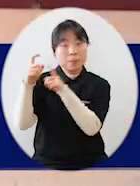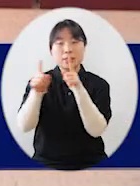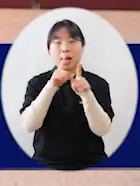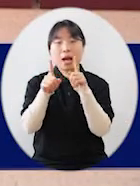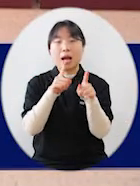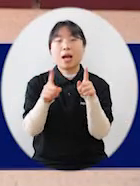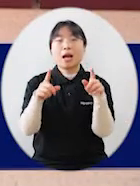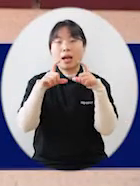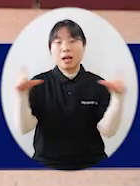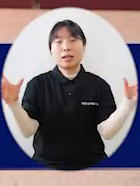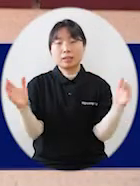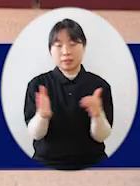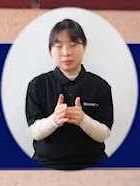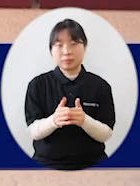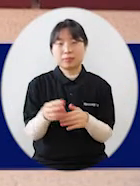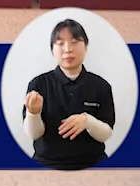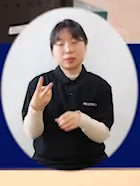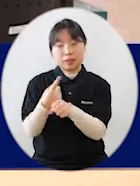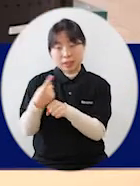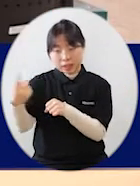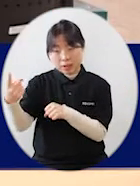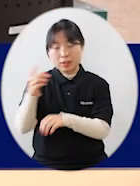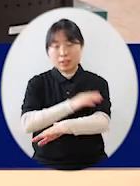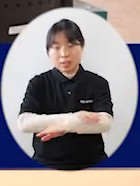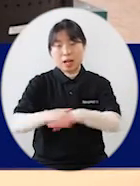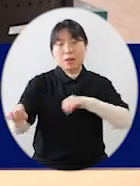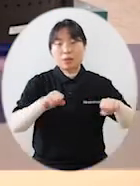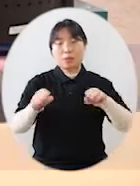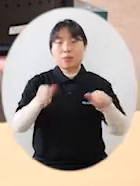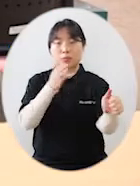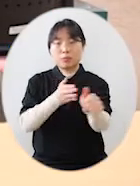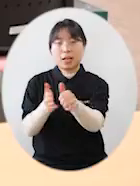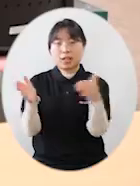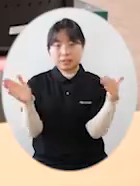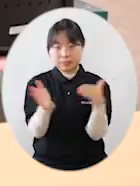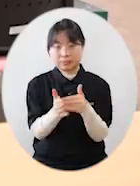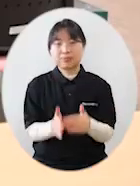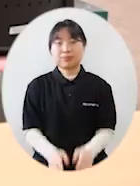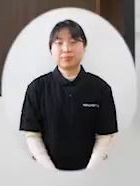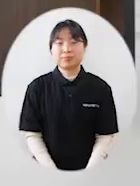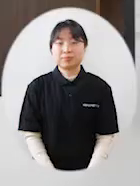노고를 격려하고 내년 활동에 대한 각오를 다지는 시간이 됐습니다.